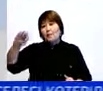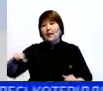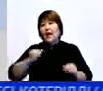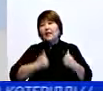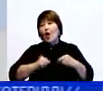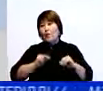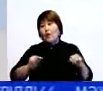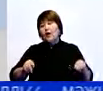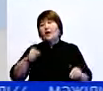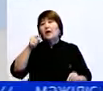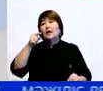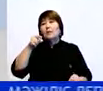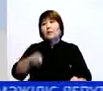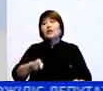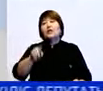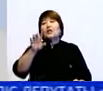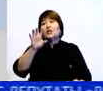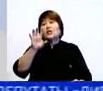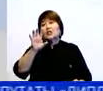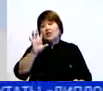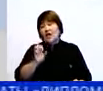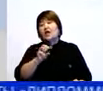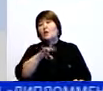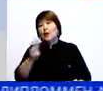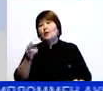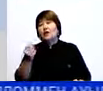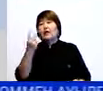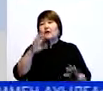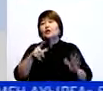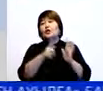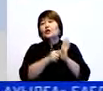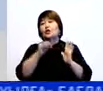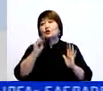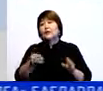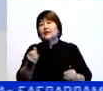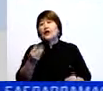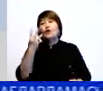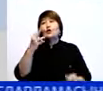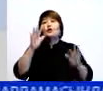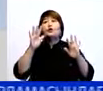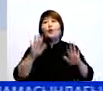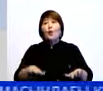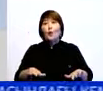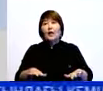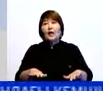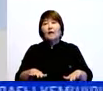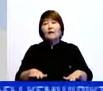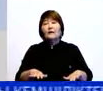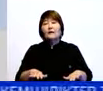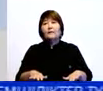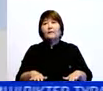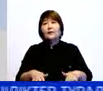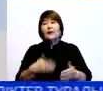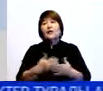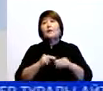мұғалімі 1,5 миллион теңге, екінші орынға 700 мың теңге, үшінші орын